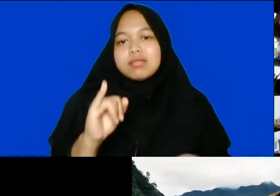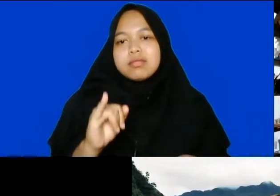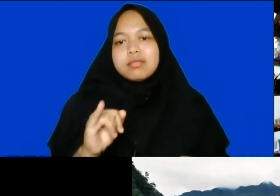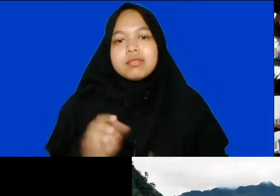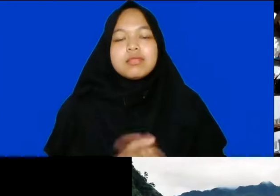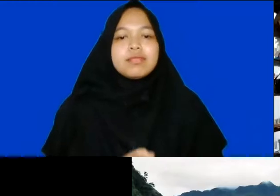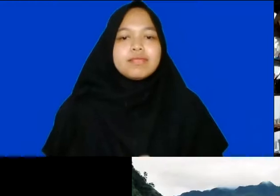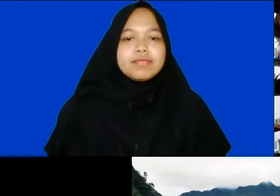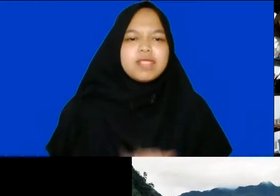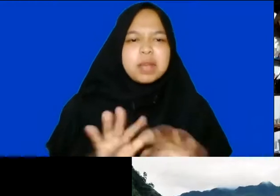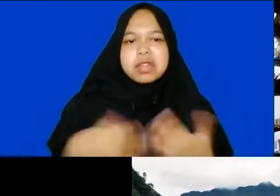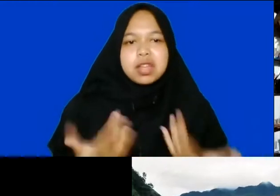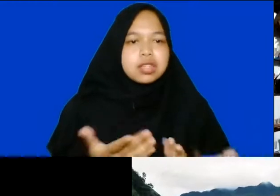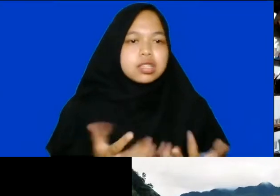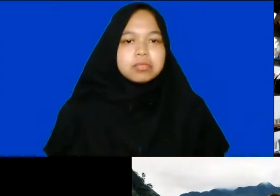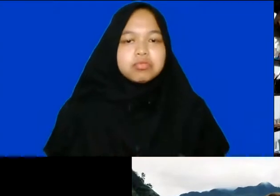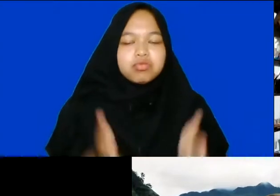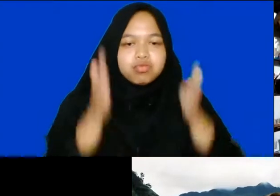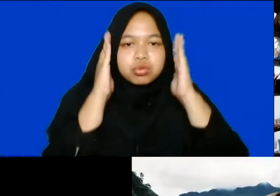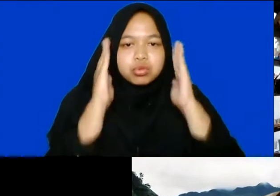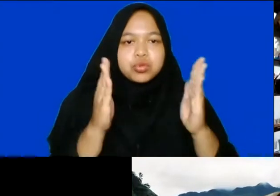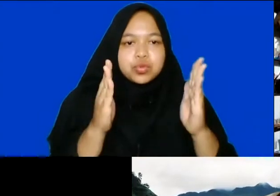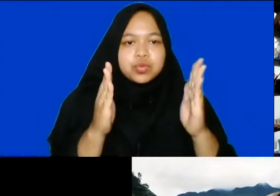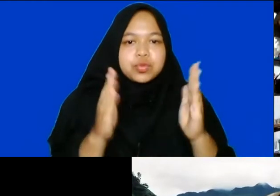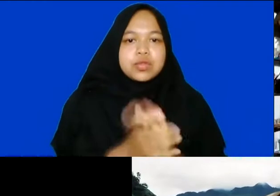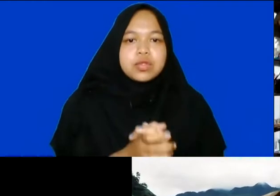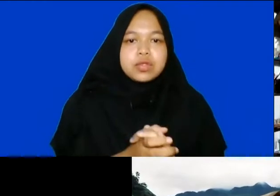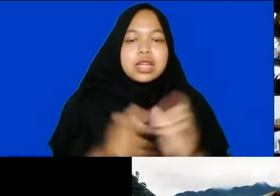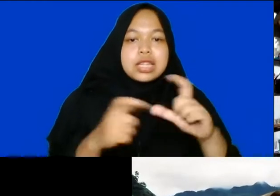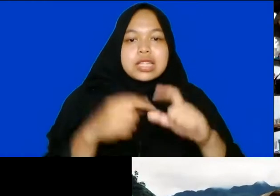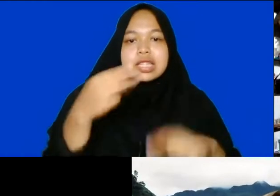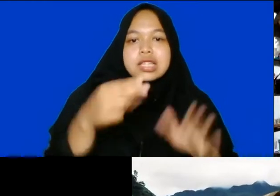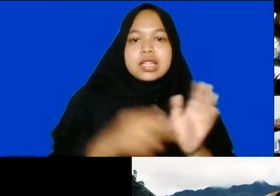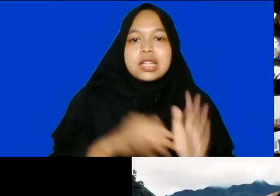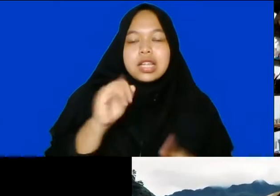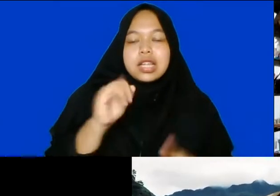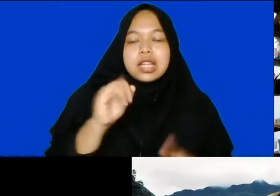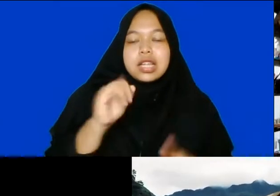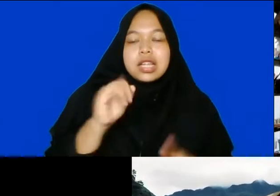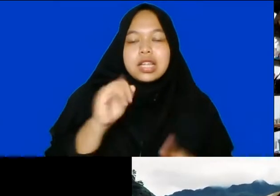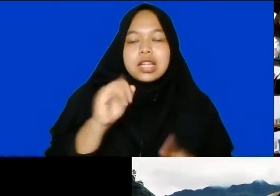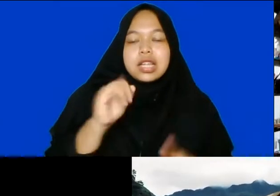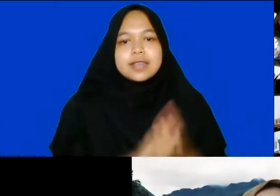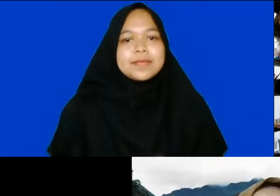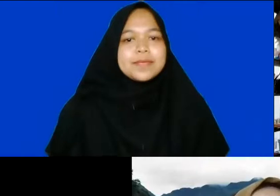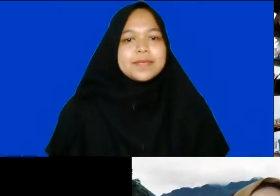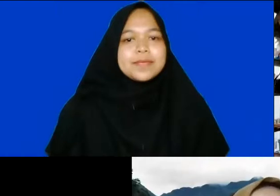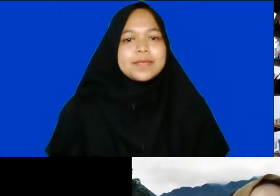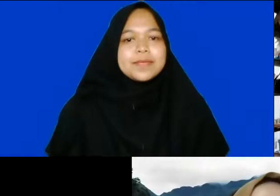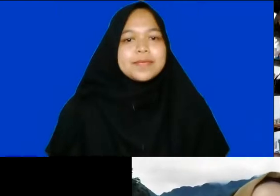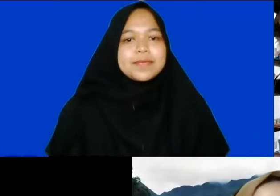apa aja ya, tapi memang khususnya spesifik saya di seni lukis. Nah, jadi 10 tahun ini saya